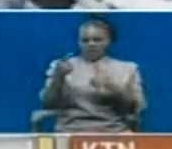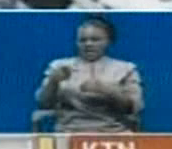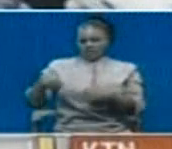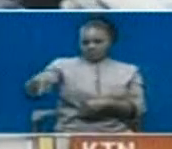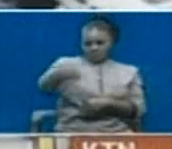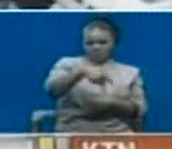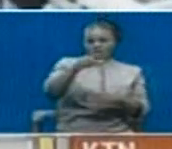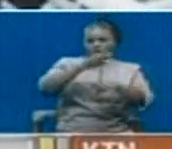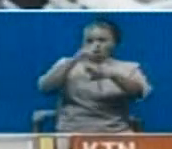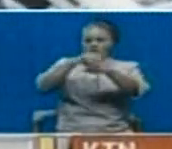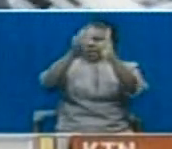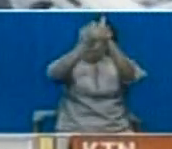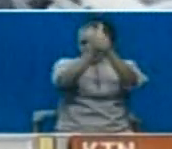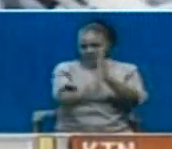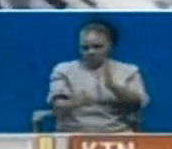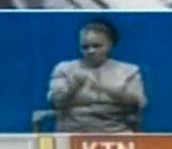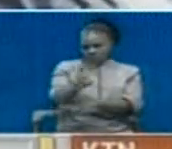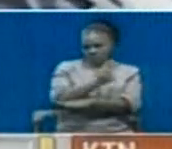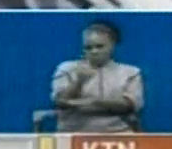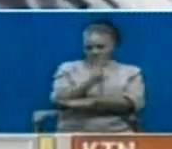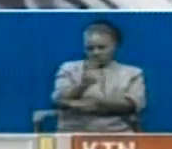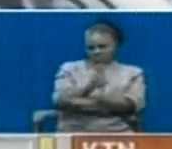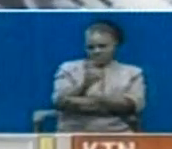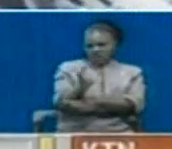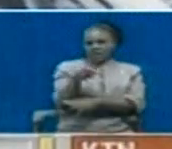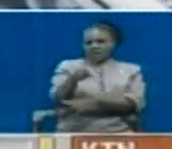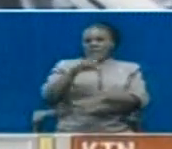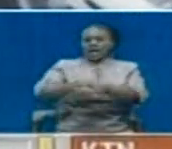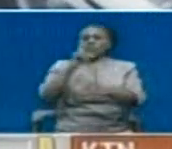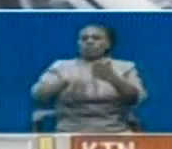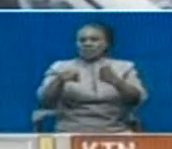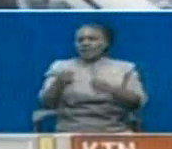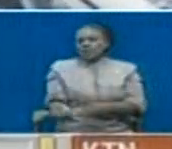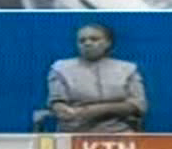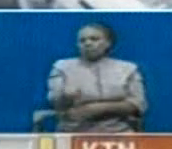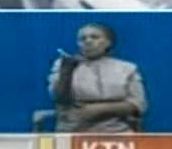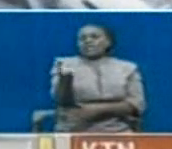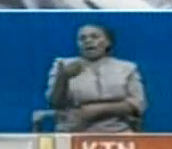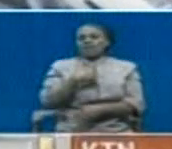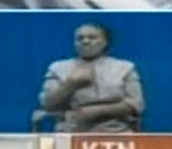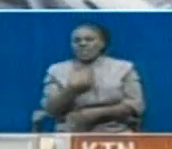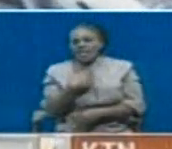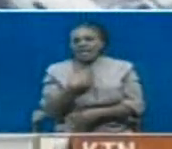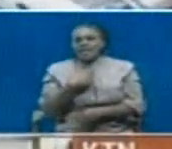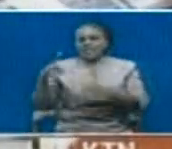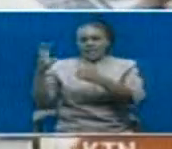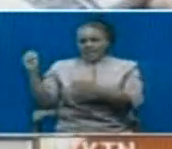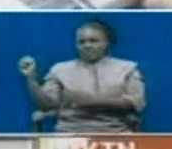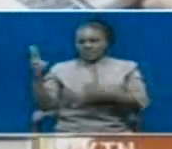in the experts who examined the object and found it was a Russian made grenade